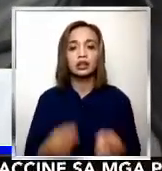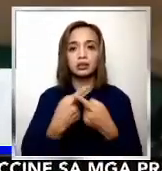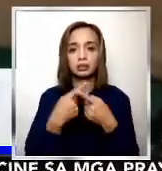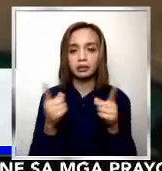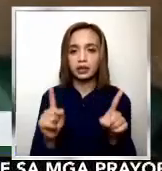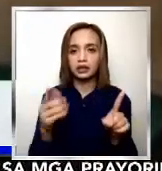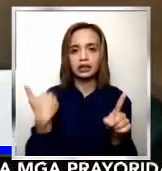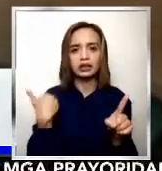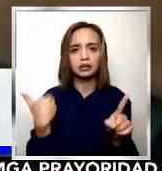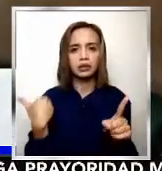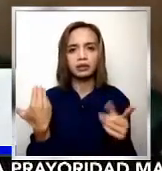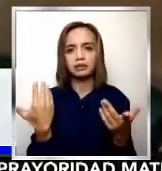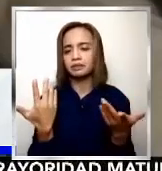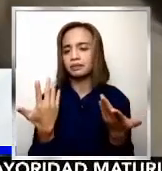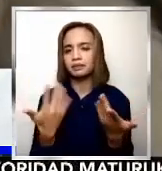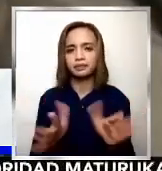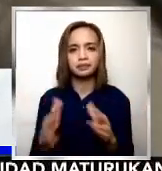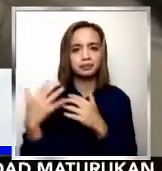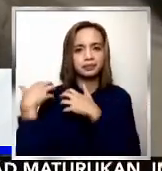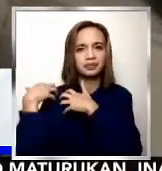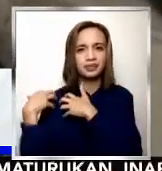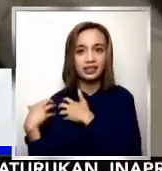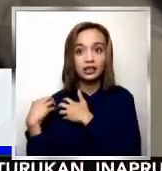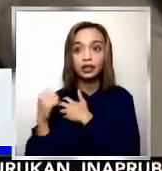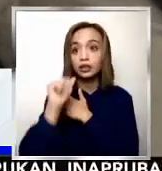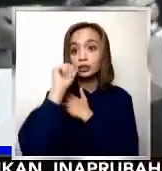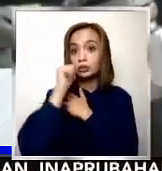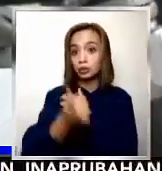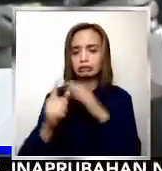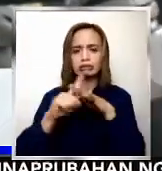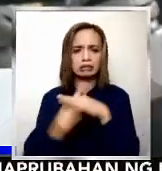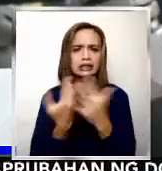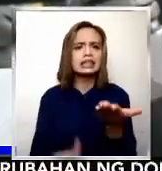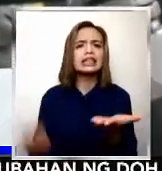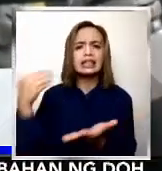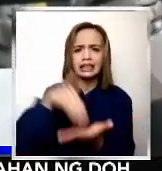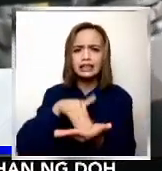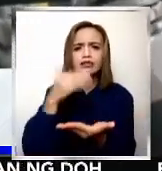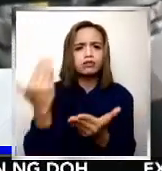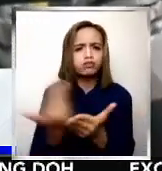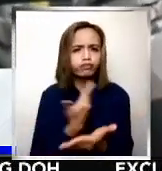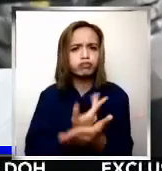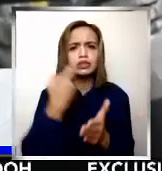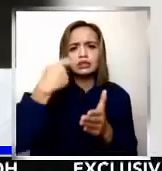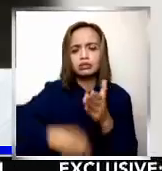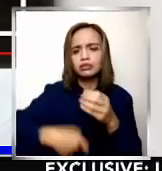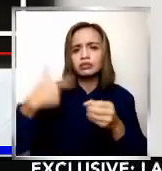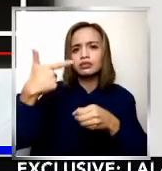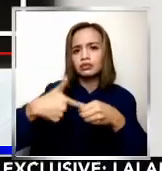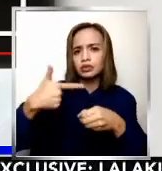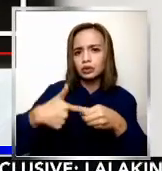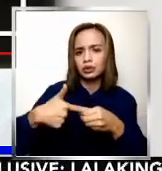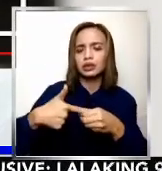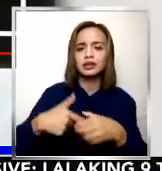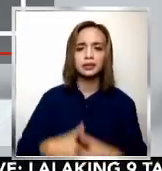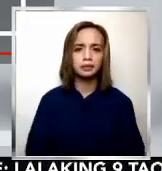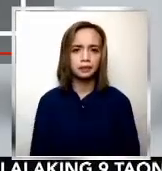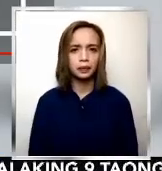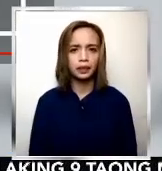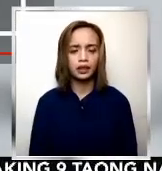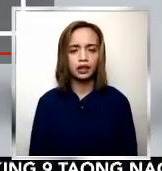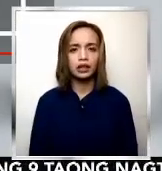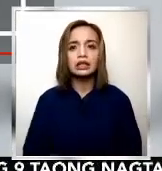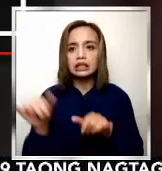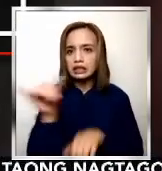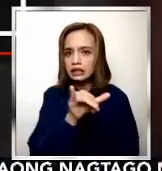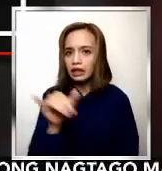kalbaryo. Simula bukas, panibagong oil price hike ang ipatutupad ng ilang kumpanya ng langis. Pare-parehong 1 peso and